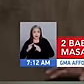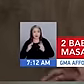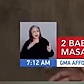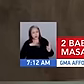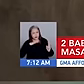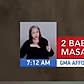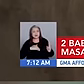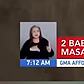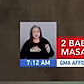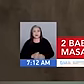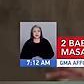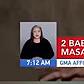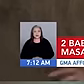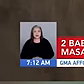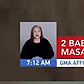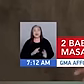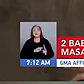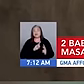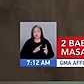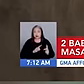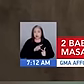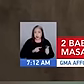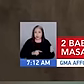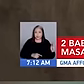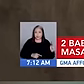parang bigla po kaming nabangga TS nung natanging po kami